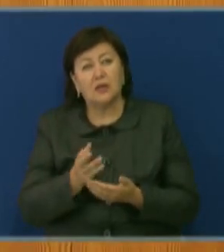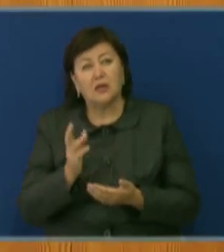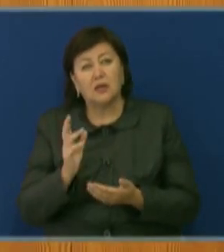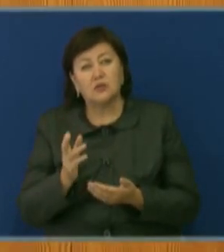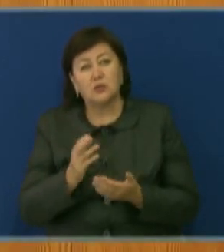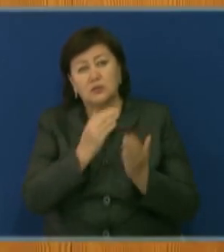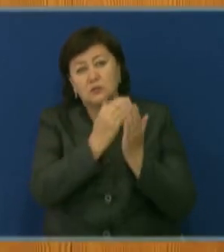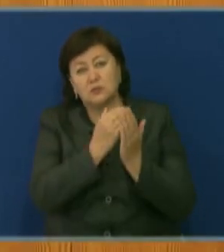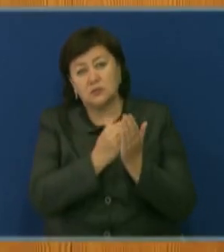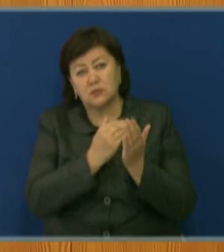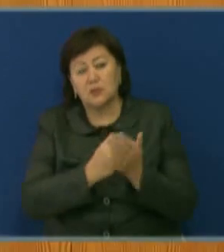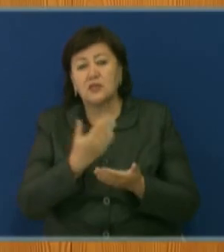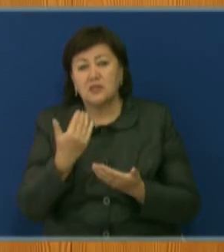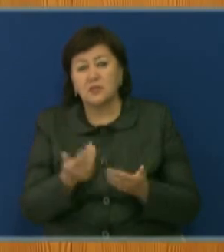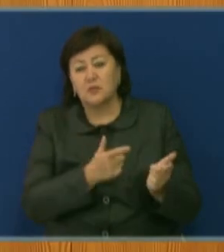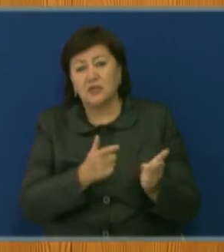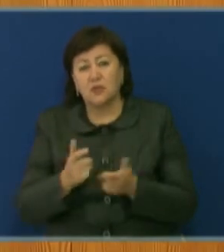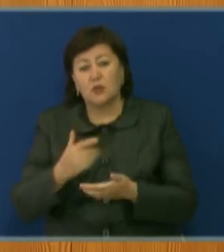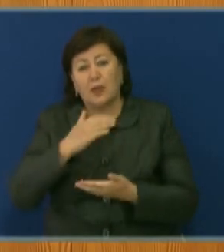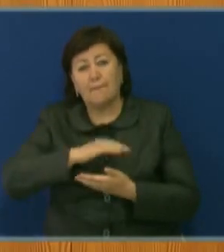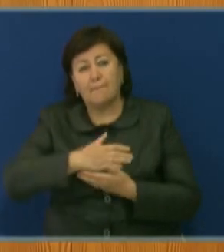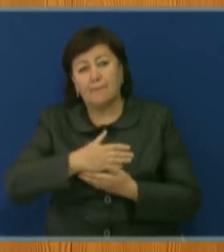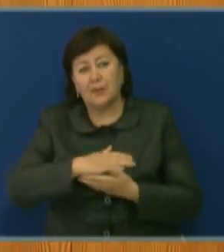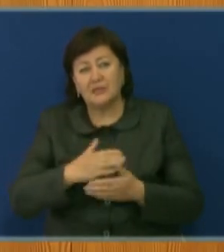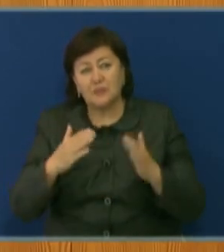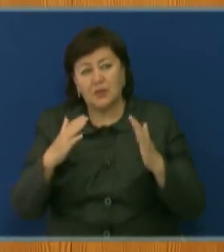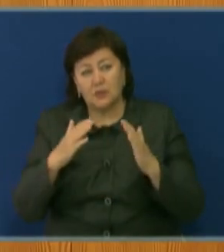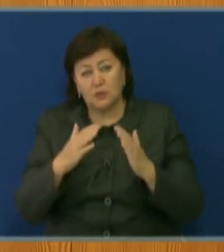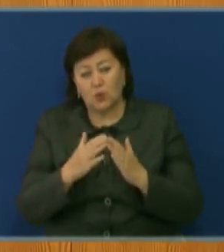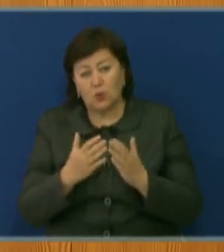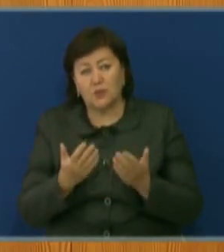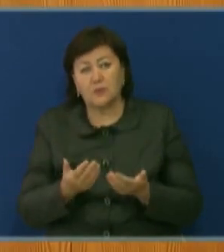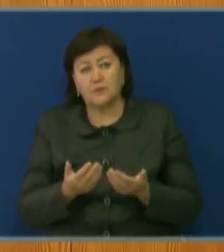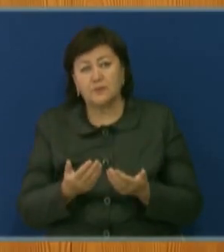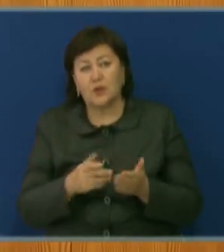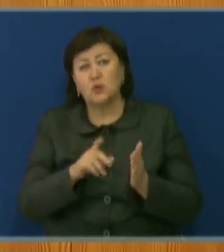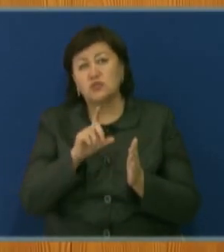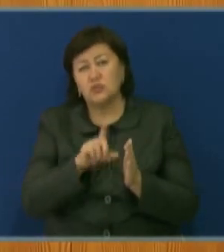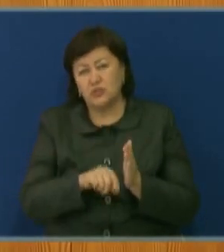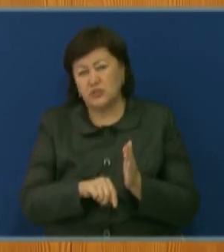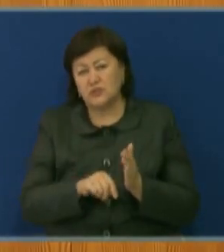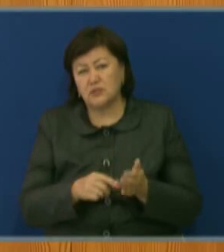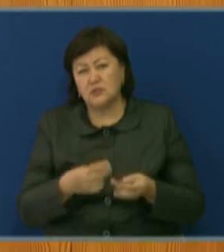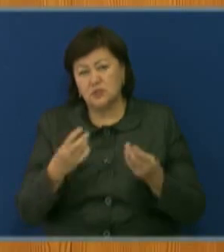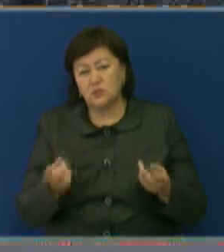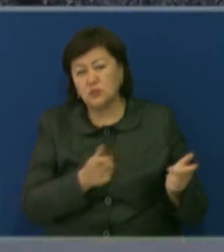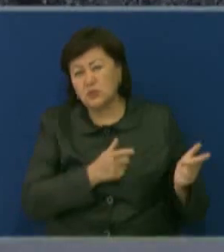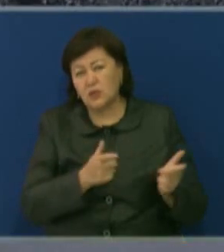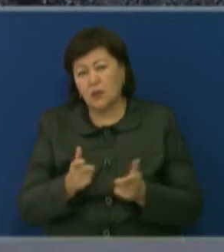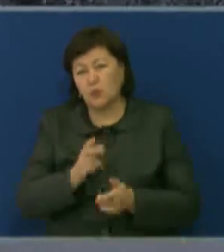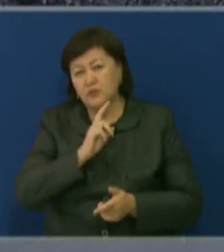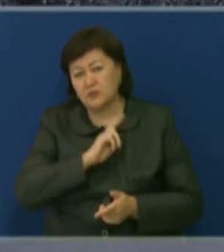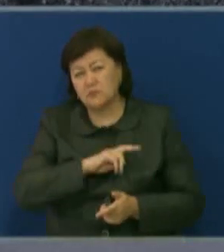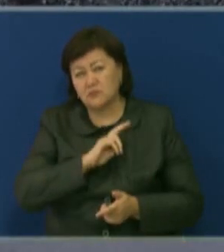с составлением паспорта готовы. На сегодняшний день, конечно, паспорт готовности очень низкий, но будем в этом направлении работать.